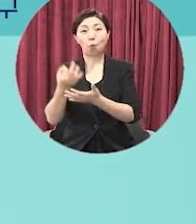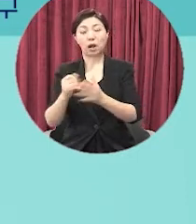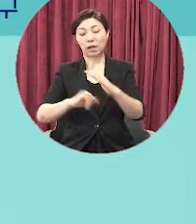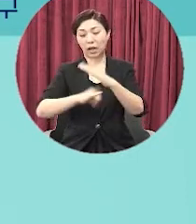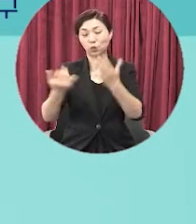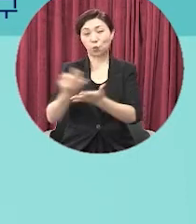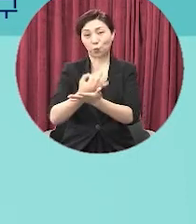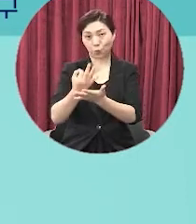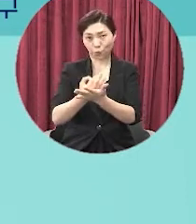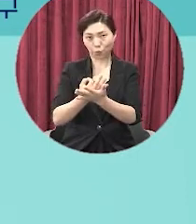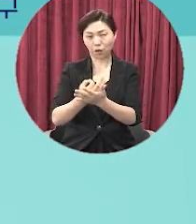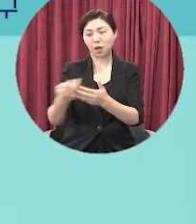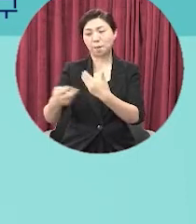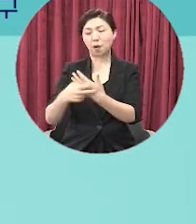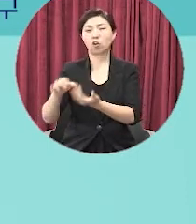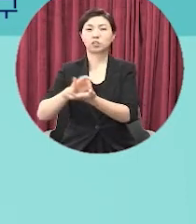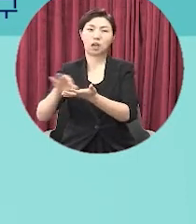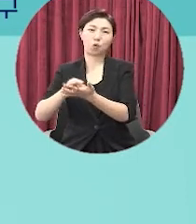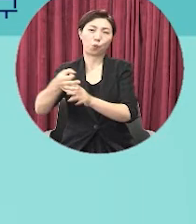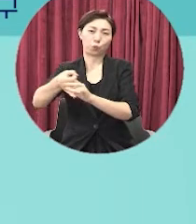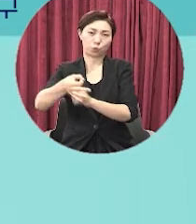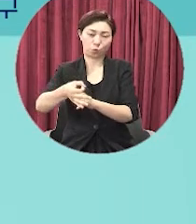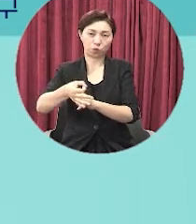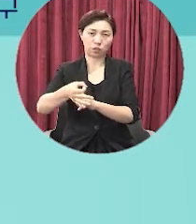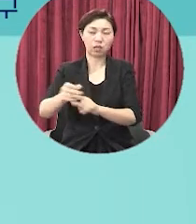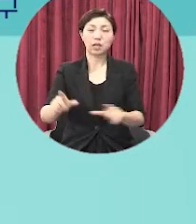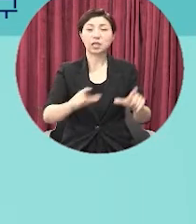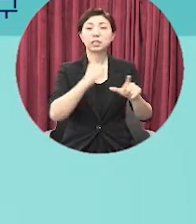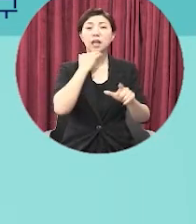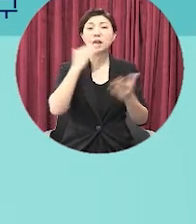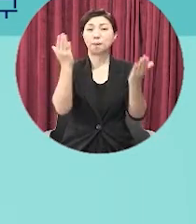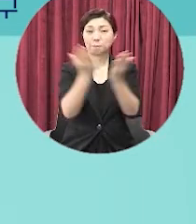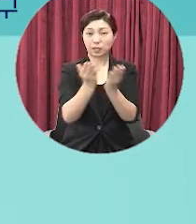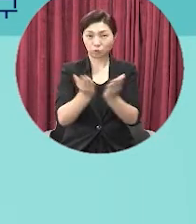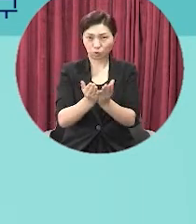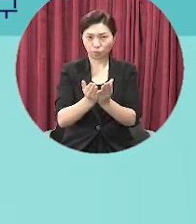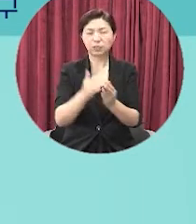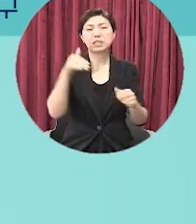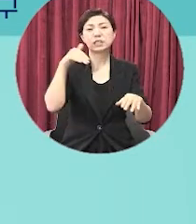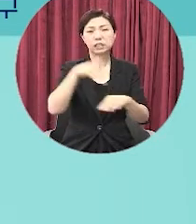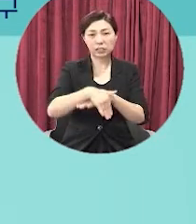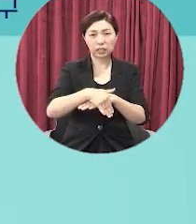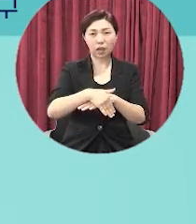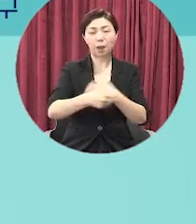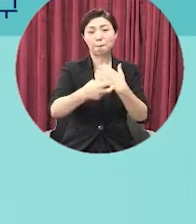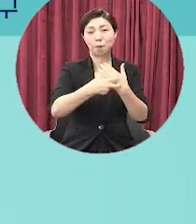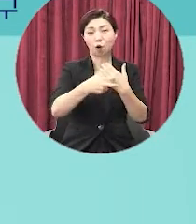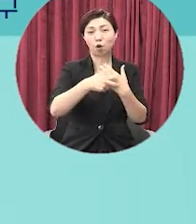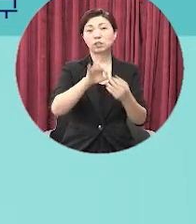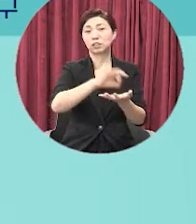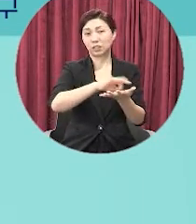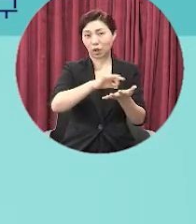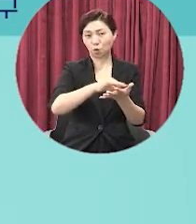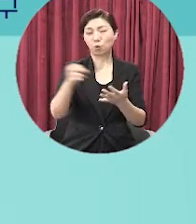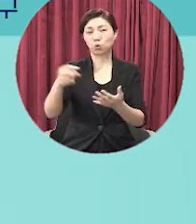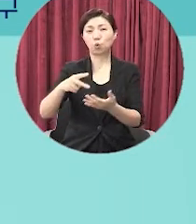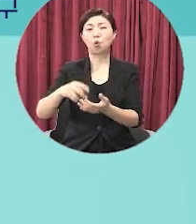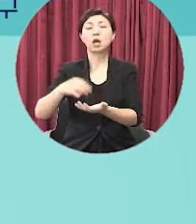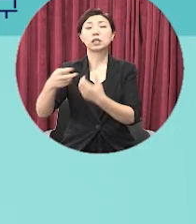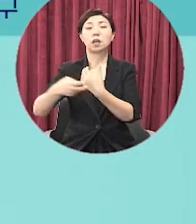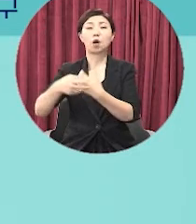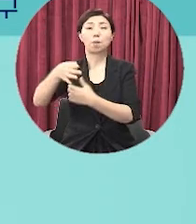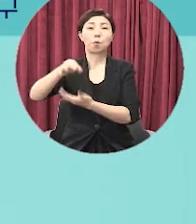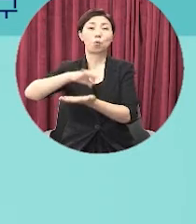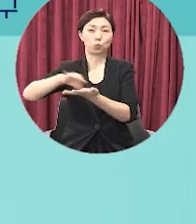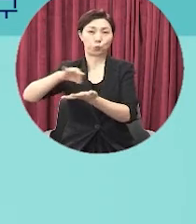그리고 진료비 생애주기에 따른 의료비용 과 이용과 진료비 그리고 중 증보 별 을 요 이용과 진료비 그리고